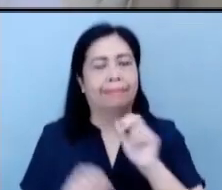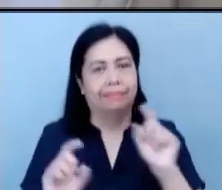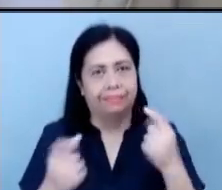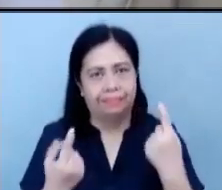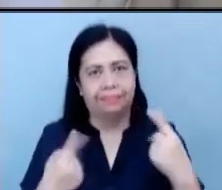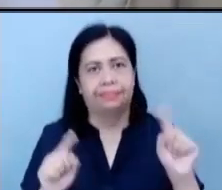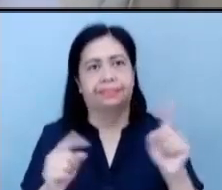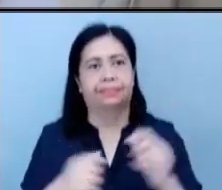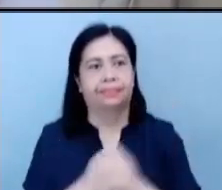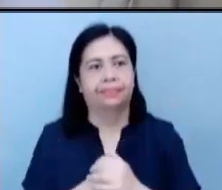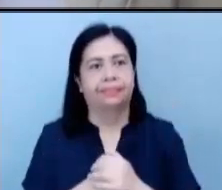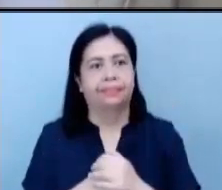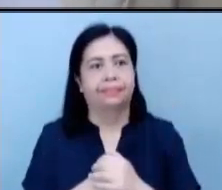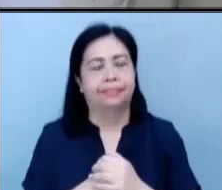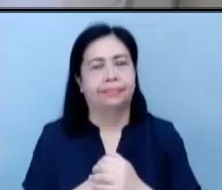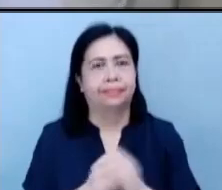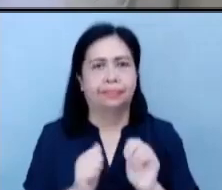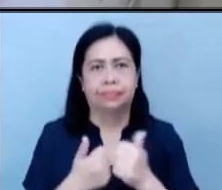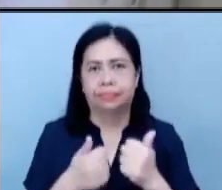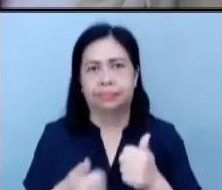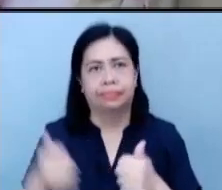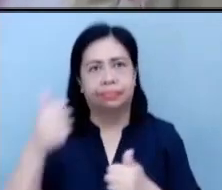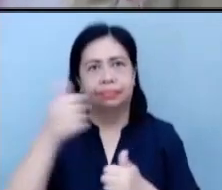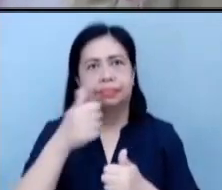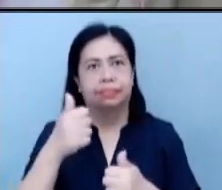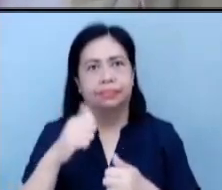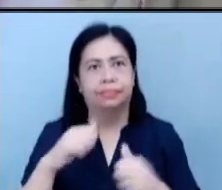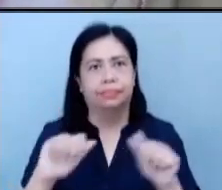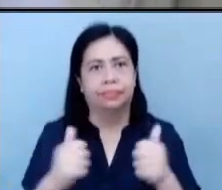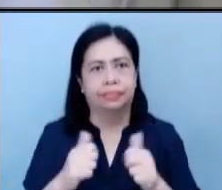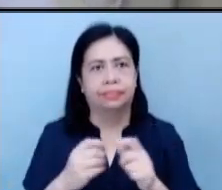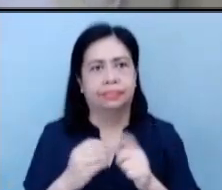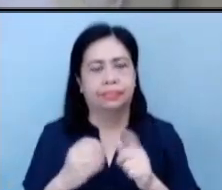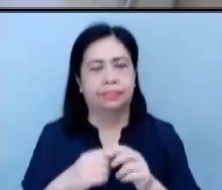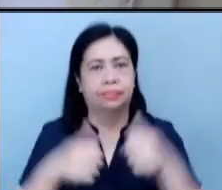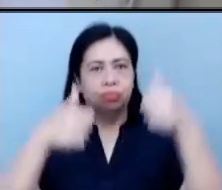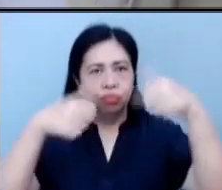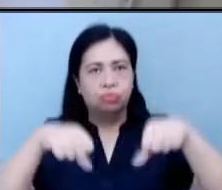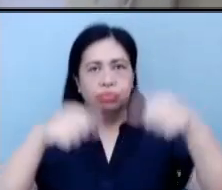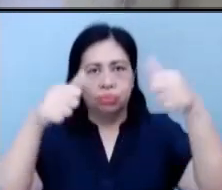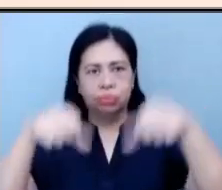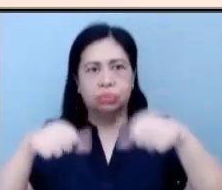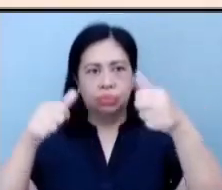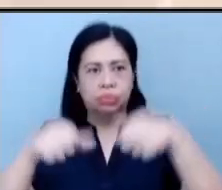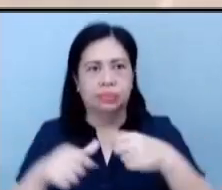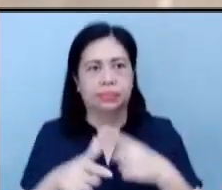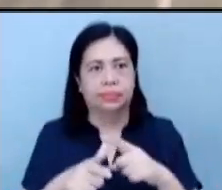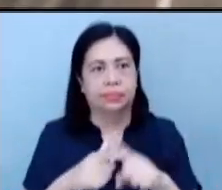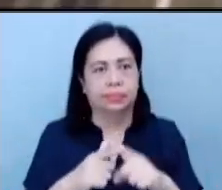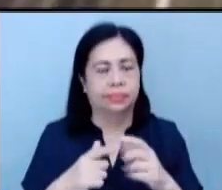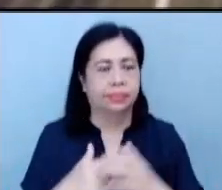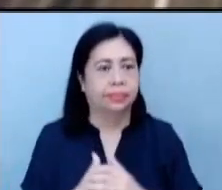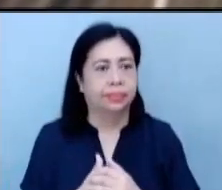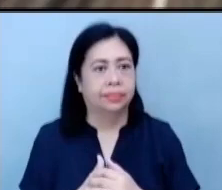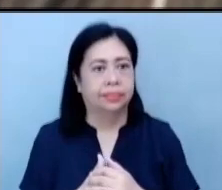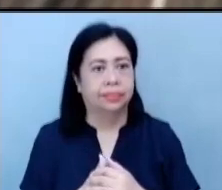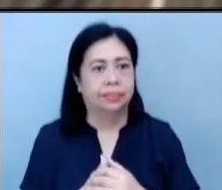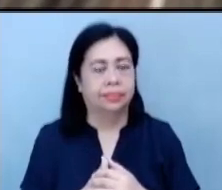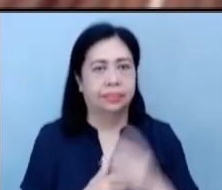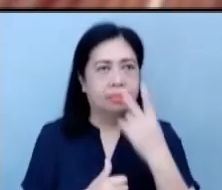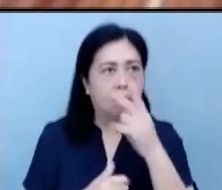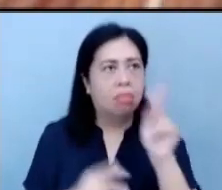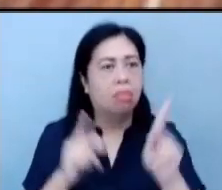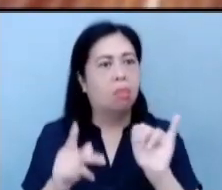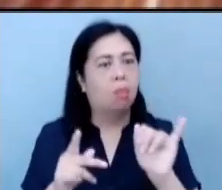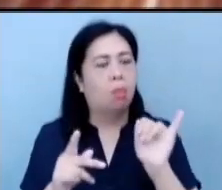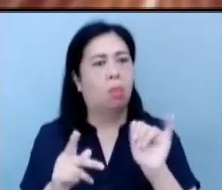be able, you know, to surpass that challenge? More on posting sa social media. Tapos, ayun, nakikita ng mga tao hanggang